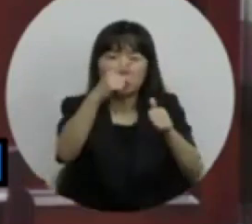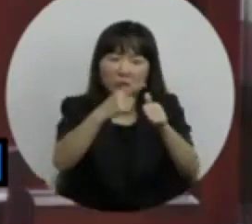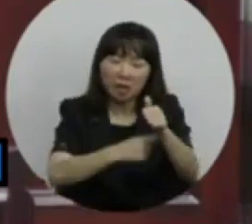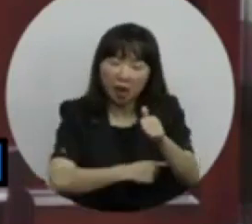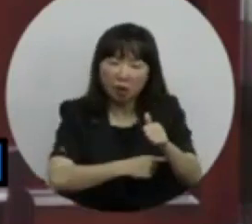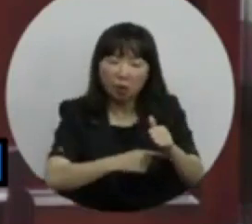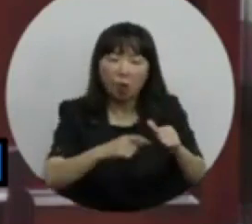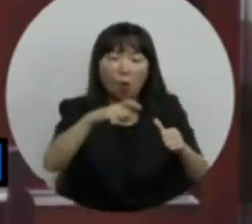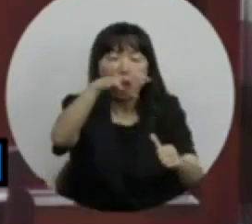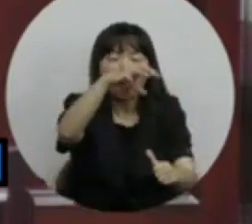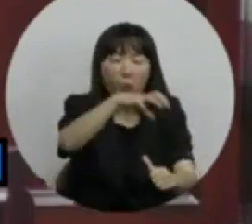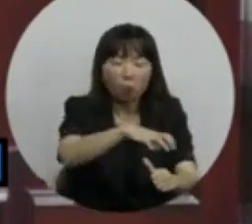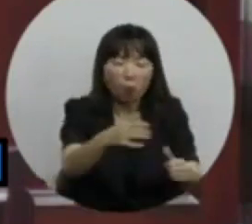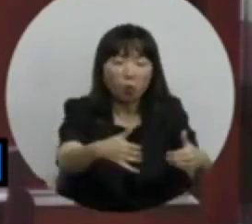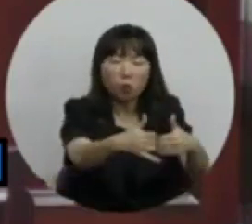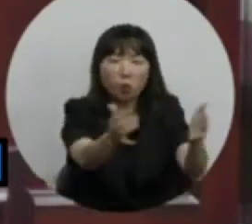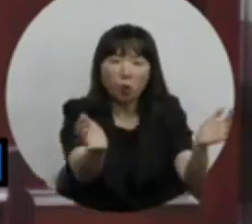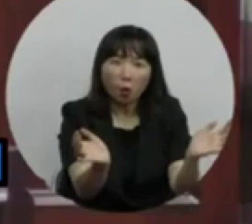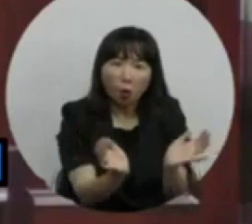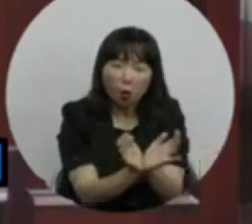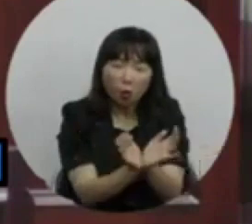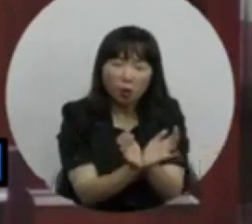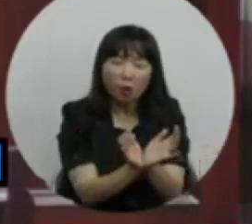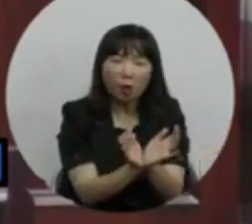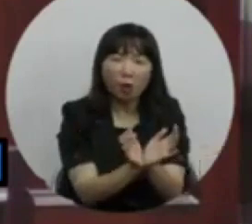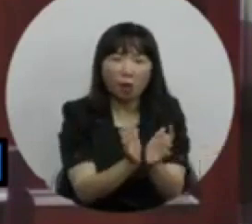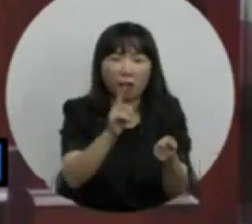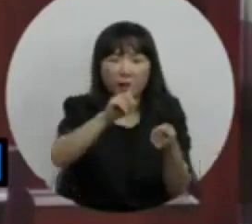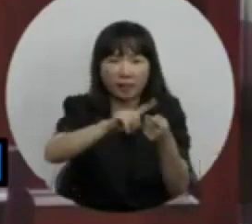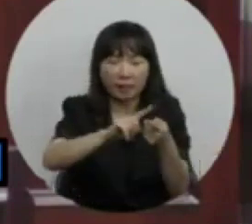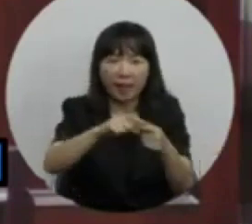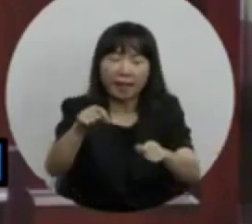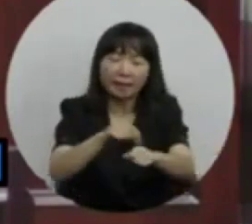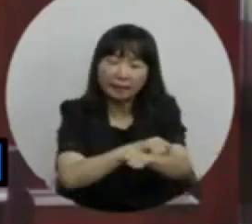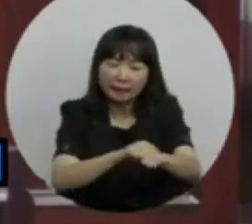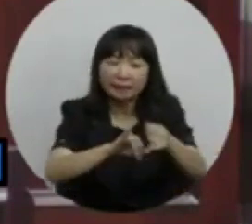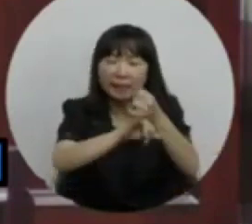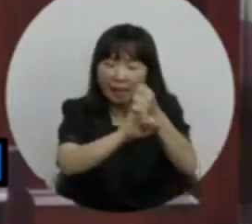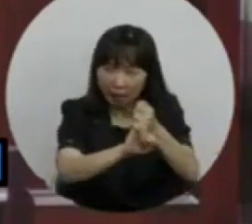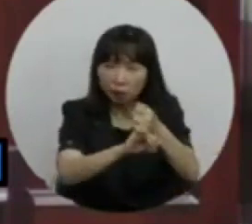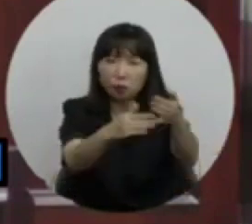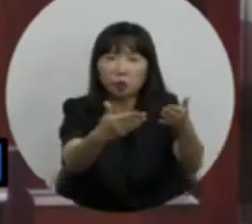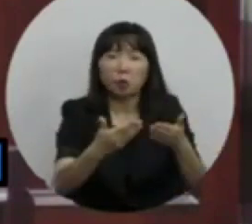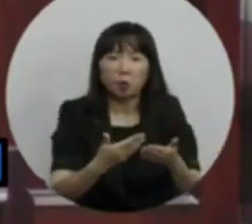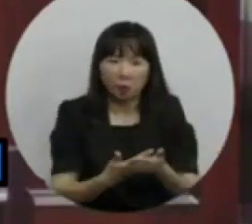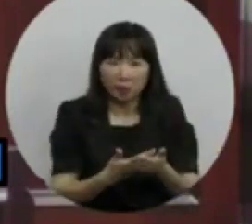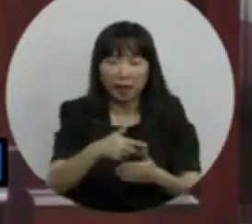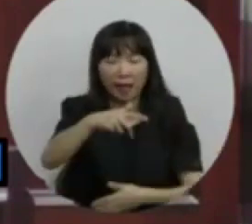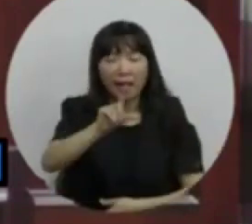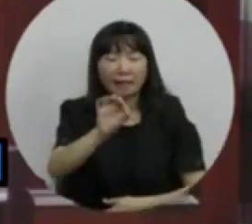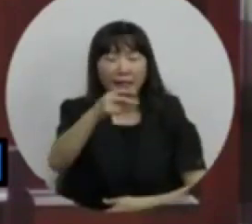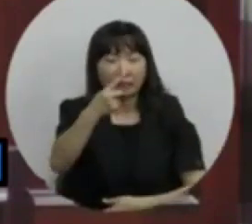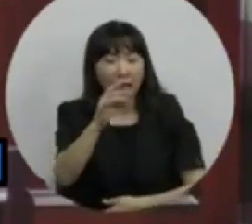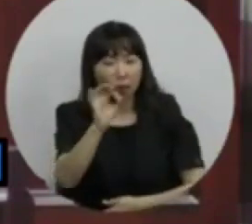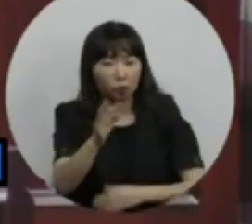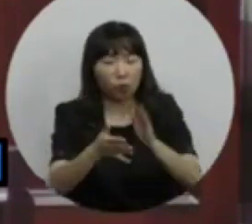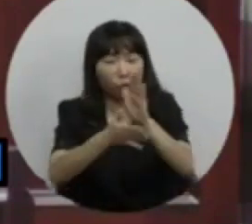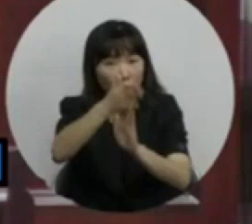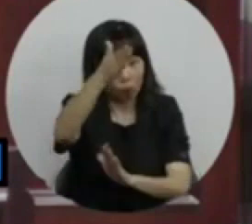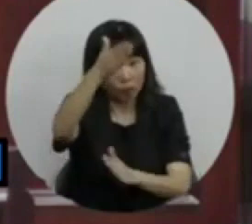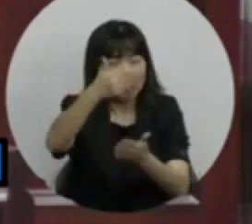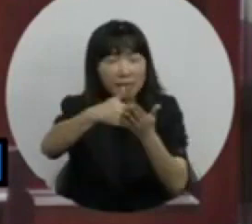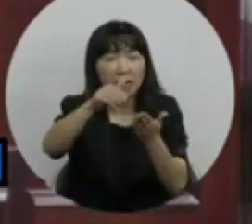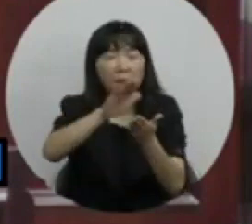자연보전권역 내 도시개발사업 허용 범위를 넘어서는 특례도 약속받아 창동 도시개발 사업을 추진할